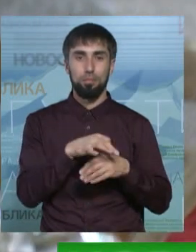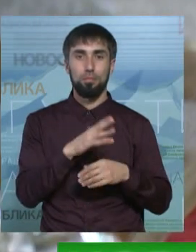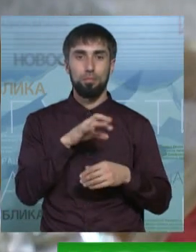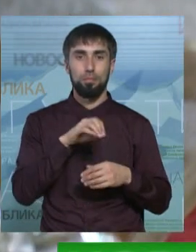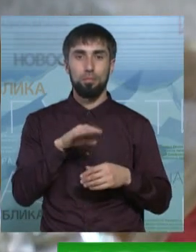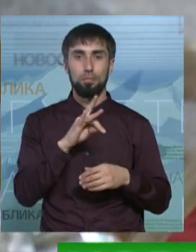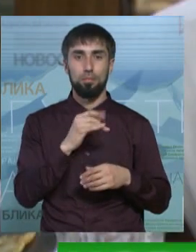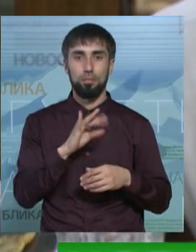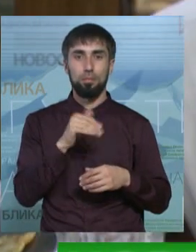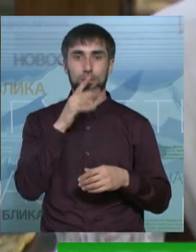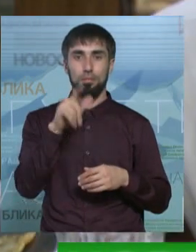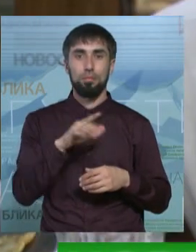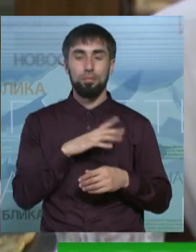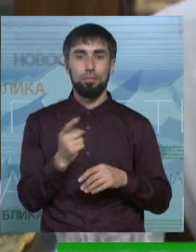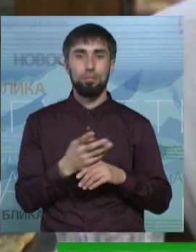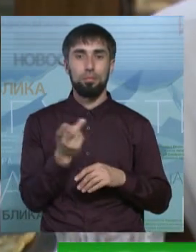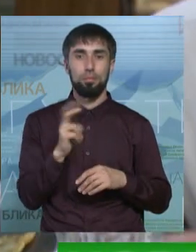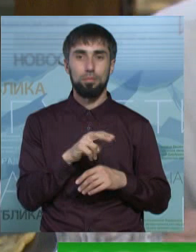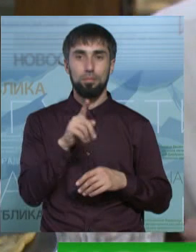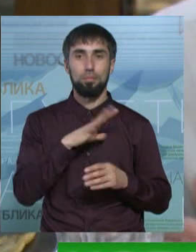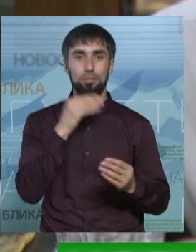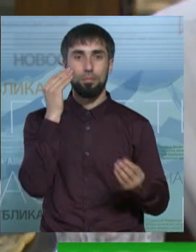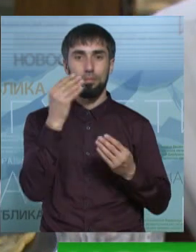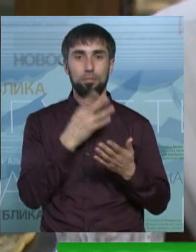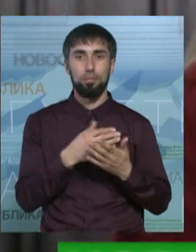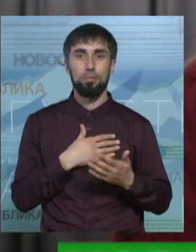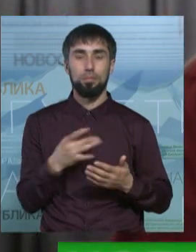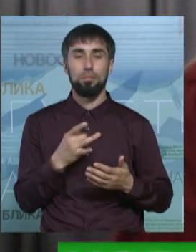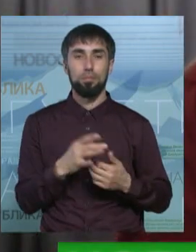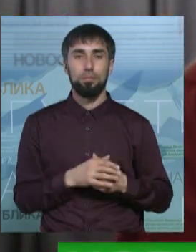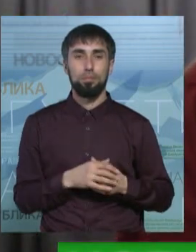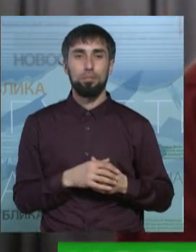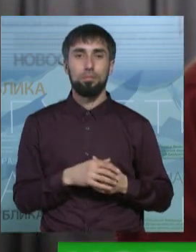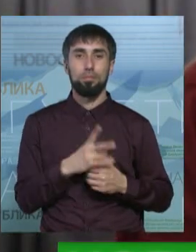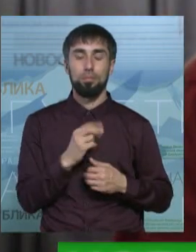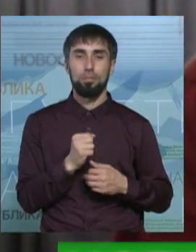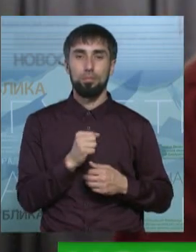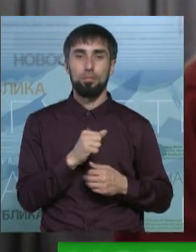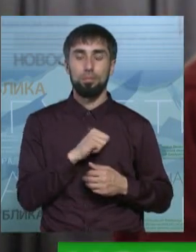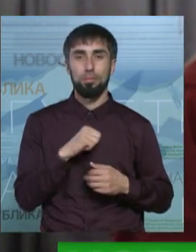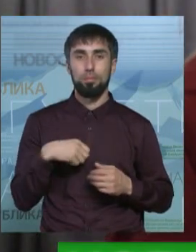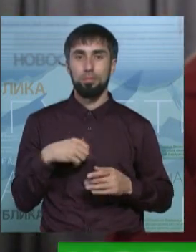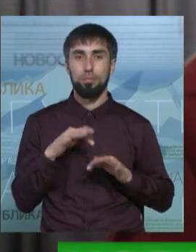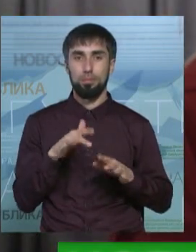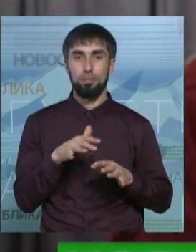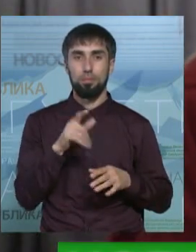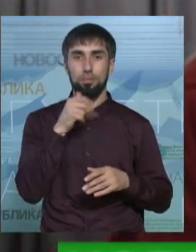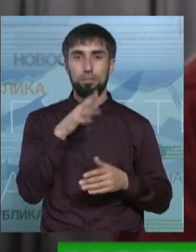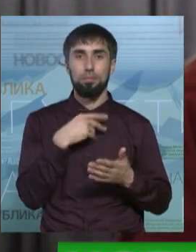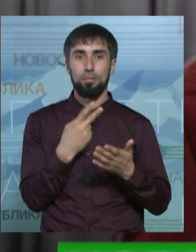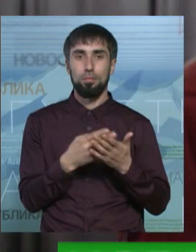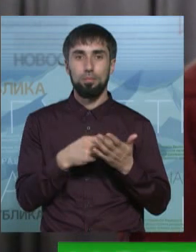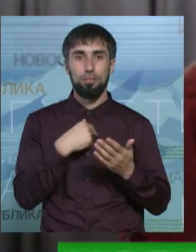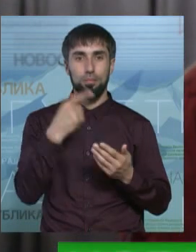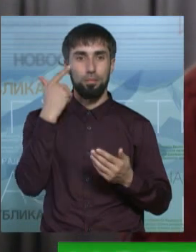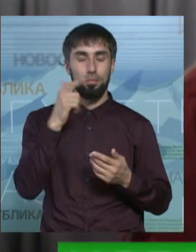тест-драйверов, большинство из которых здесь впервые, сложилось мнение о нашем регионе. На самом деле такой контраст того, что мы представляем у себя в голове, и